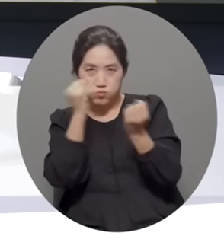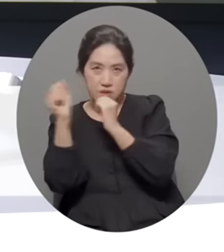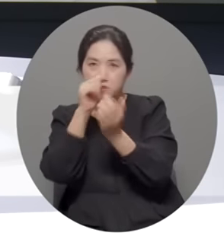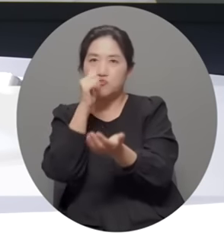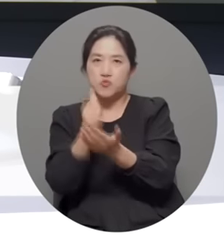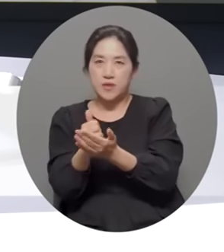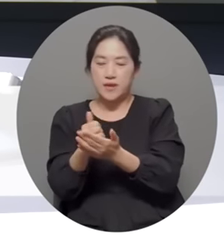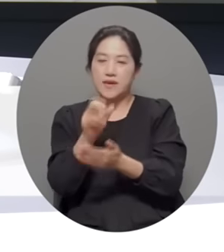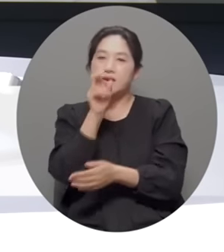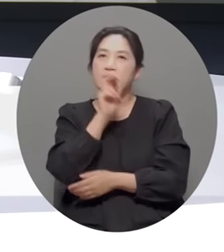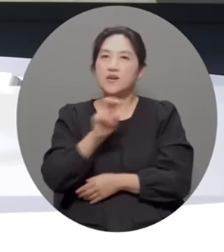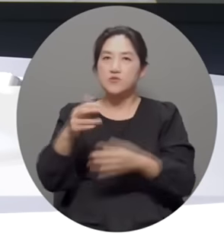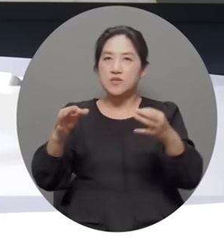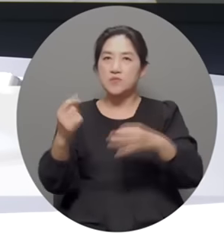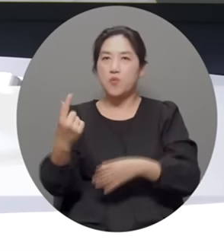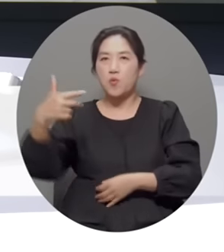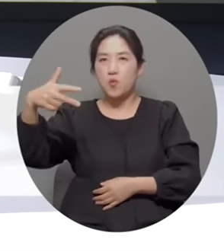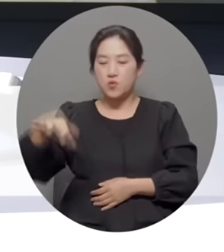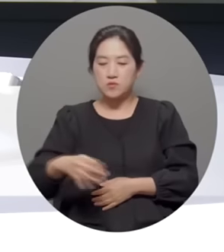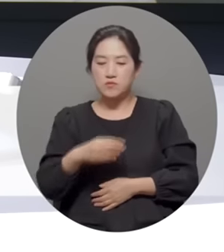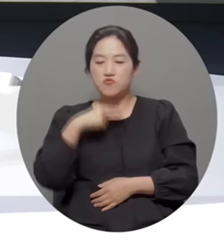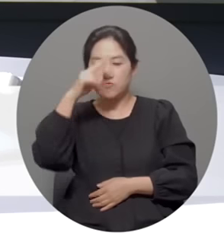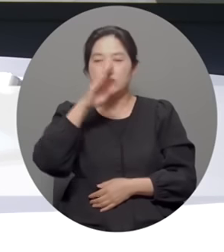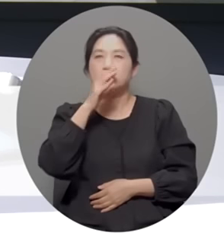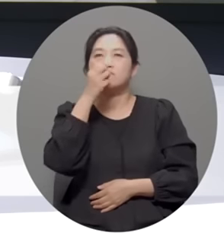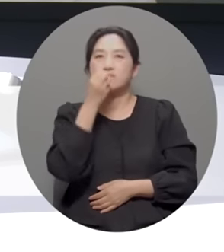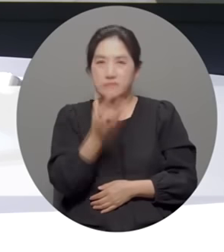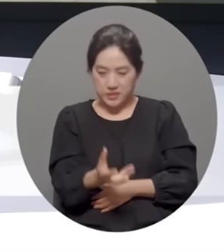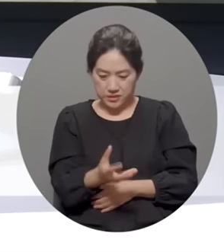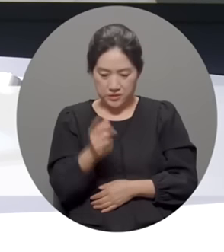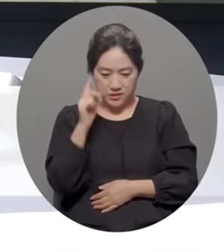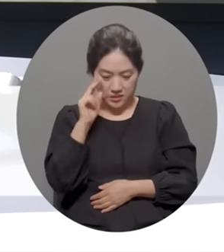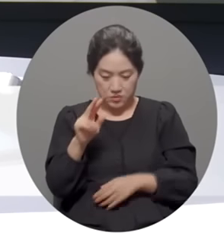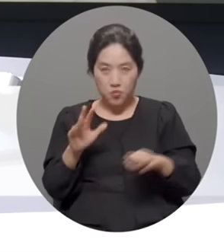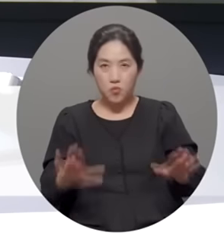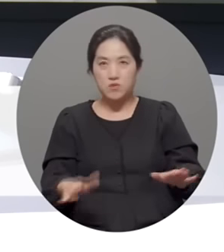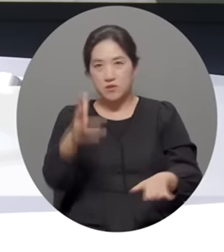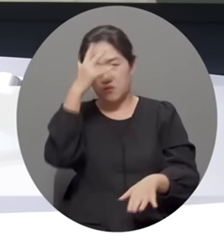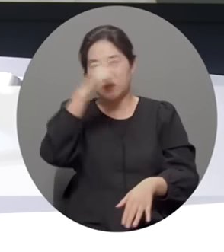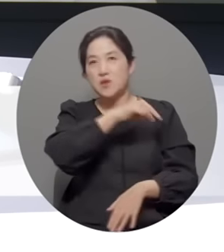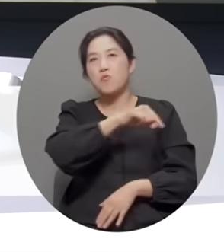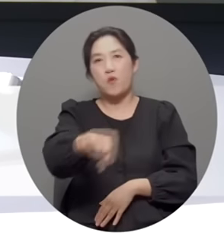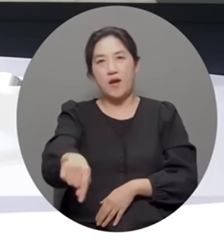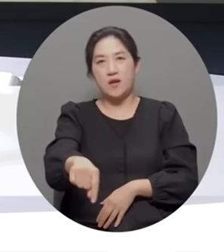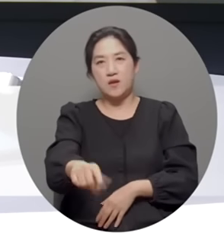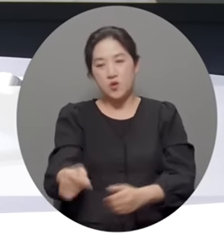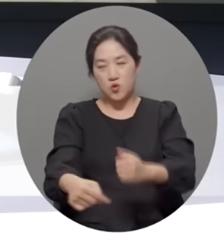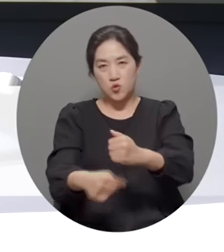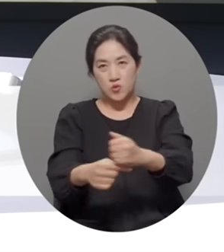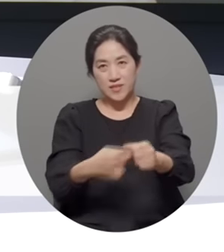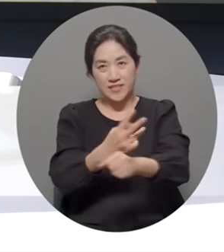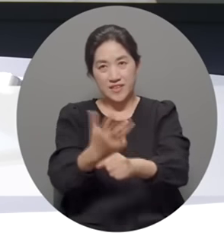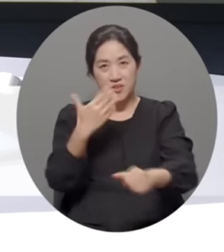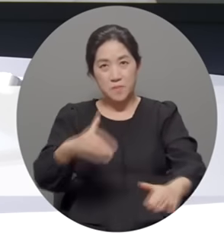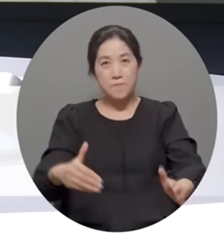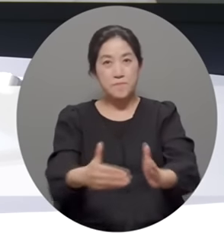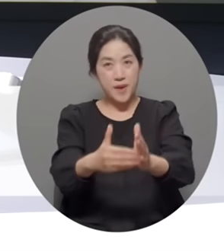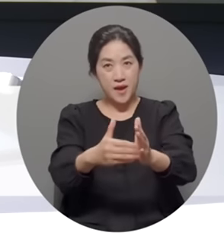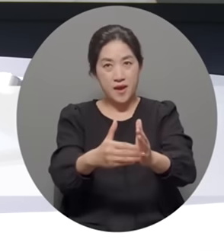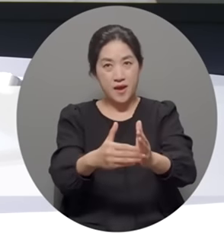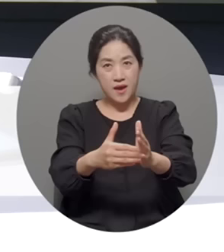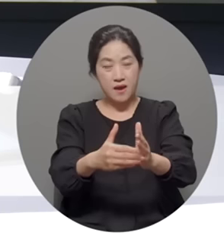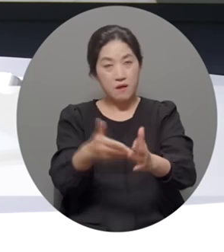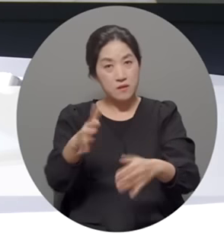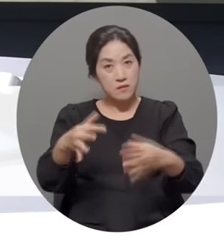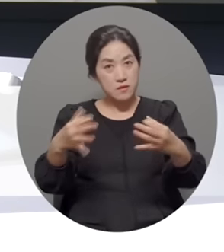씨가 음주 사실을 인정한 지 이틀 만에 경찰에 자진 출석했습니다. 조사는 이미 3시간 전에 끝났지만 김